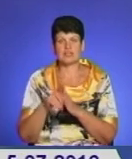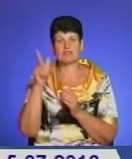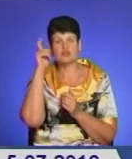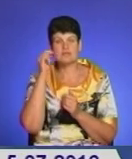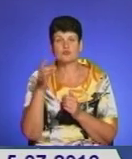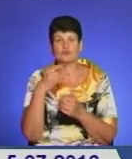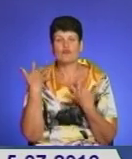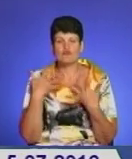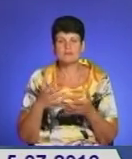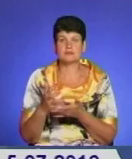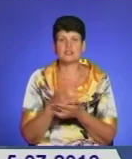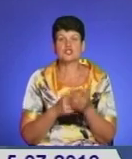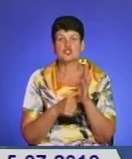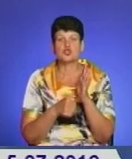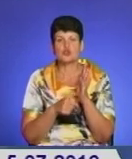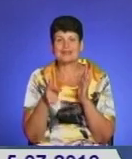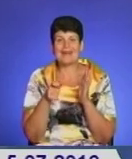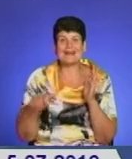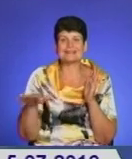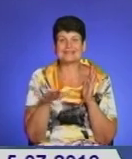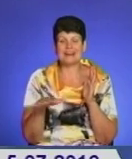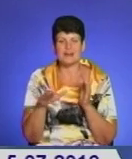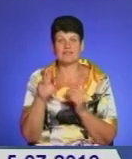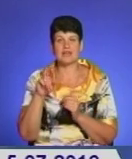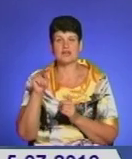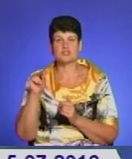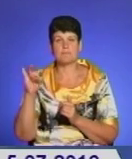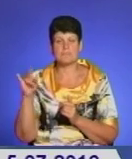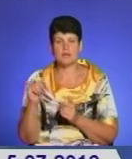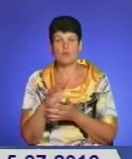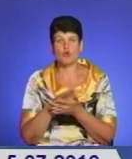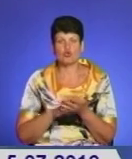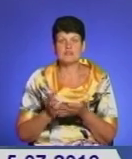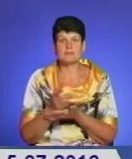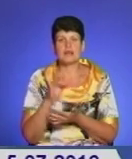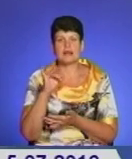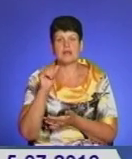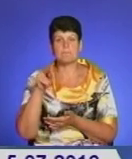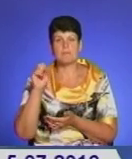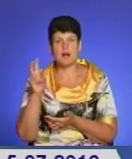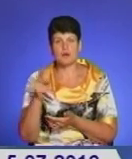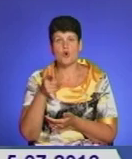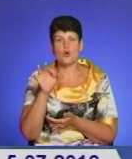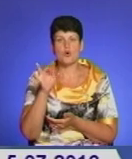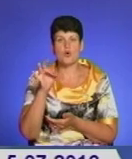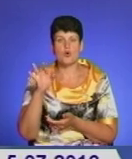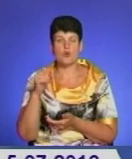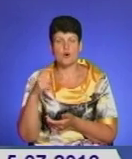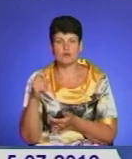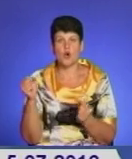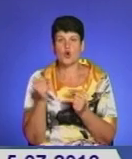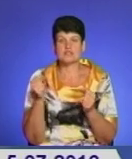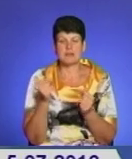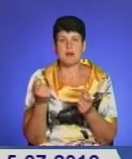вже змололи 600 гектарів озимого ячменю, продовжують збір ріпаку, гороху та озимої пшениці. Урожайність в